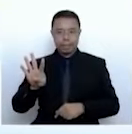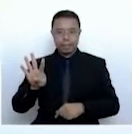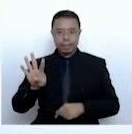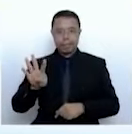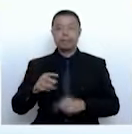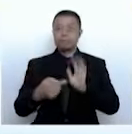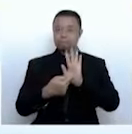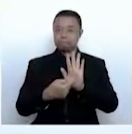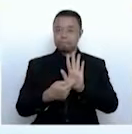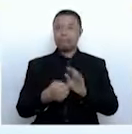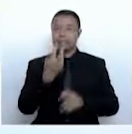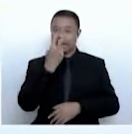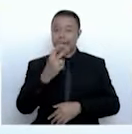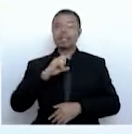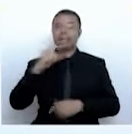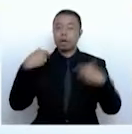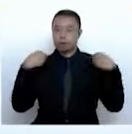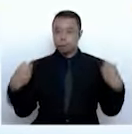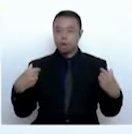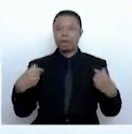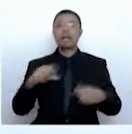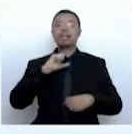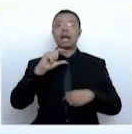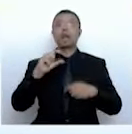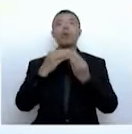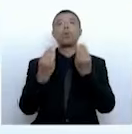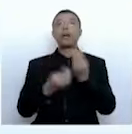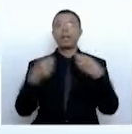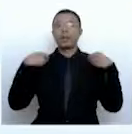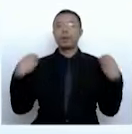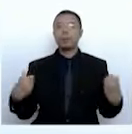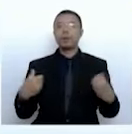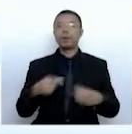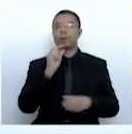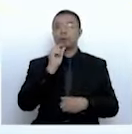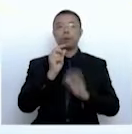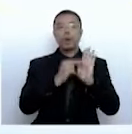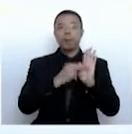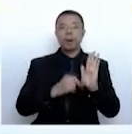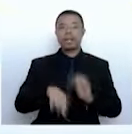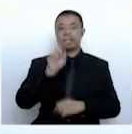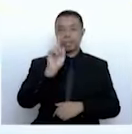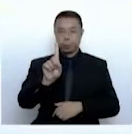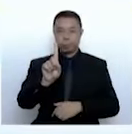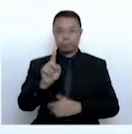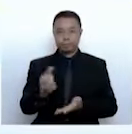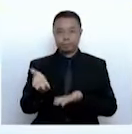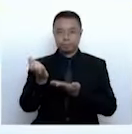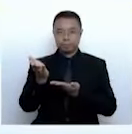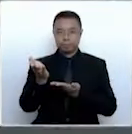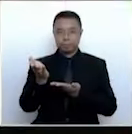Dan inilah pasangan calon gubernur dan calon wakil gubernur nomor urut 1.